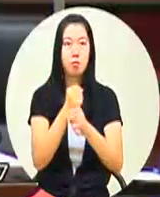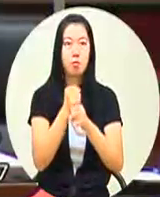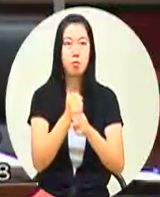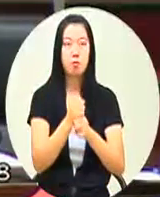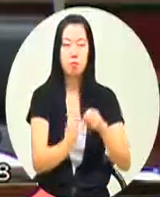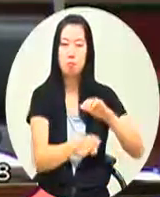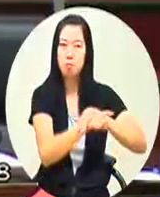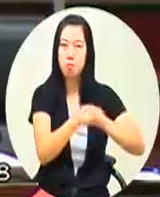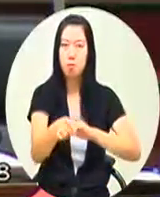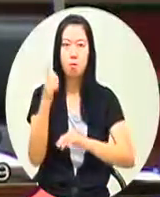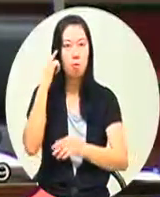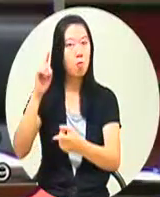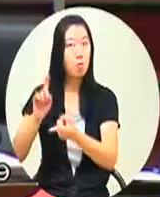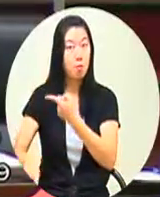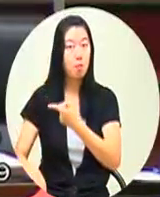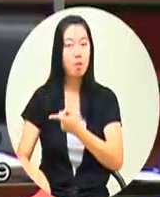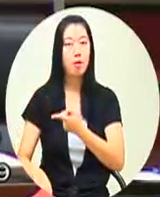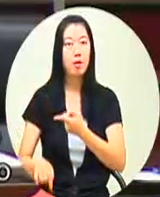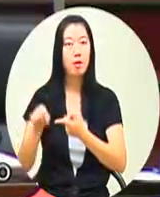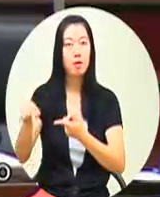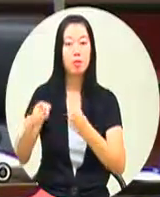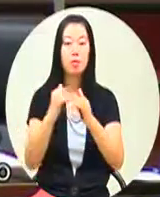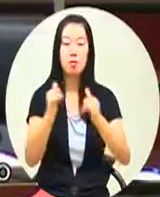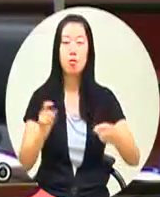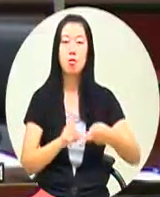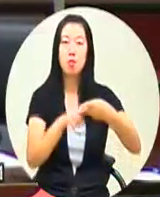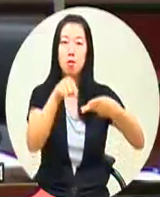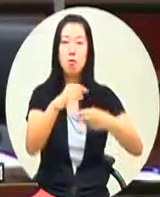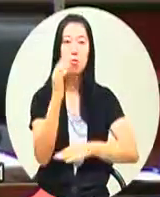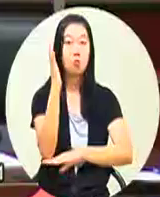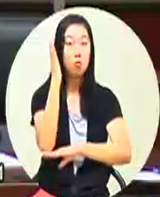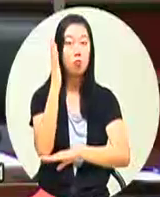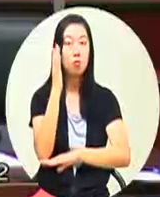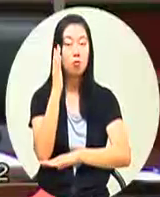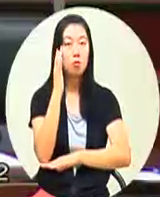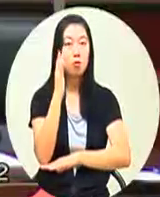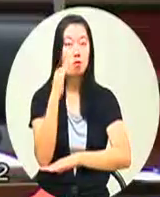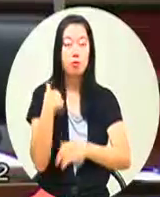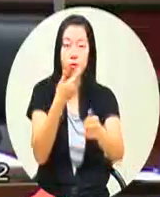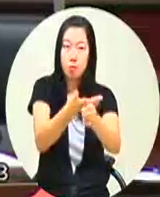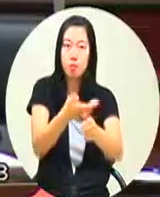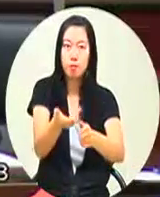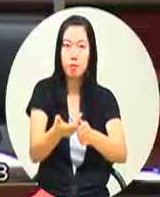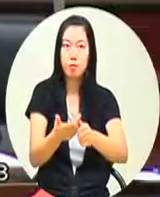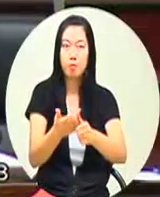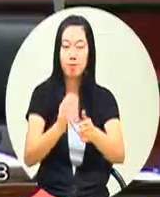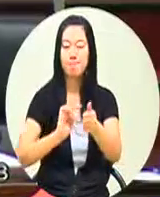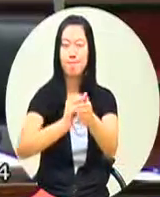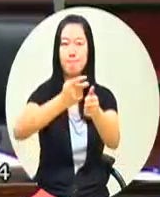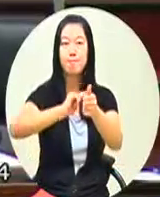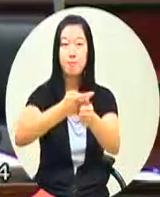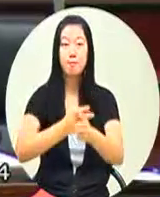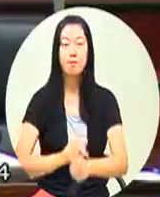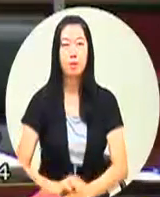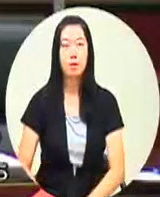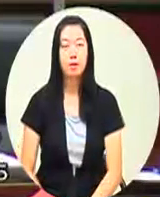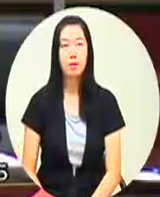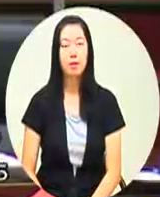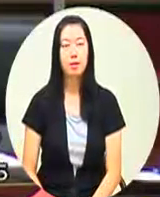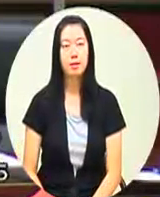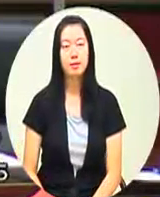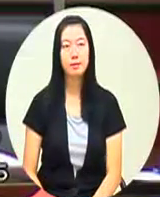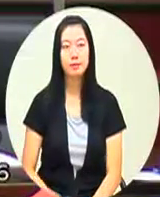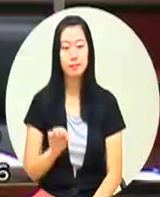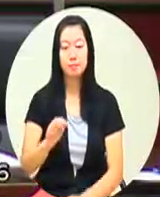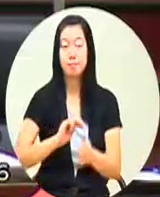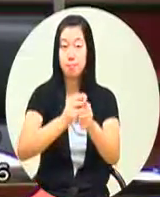或不当的行为，在民主时代的政府要予以纠正啊，所以在这个纠